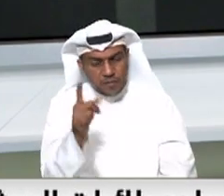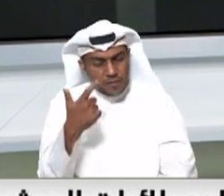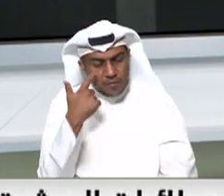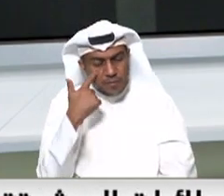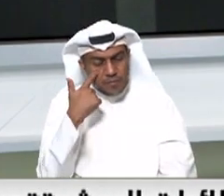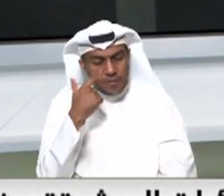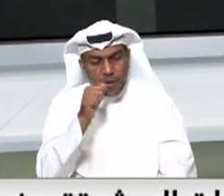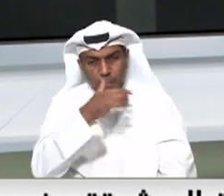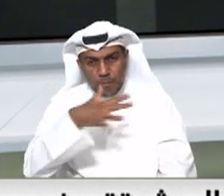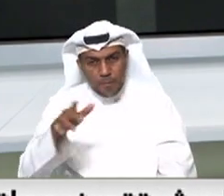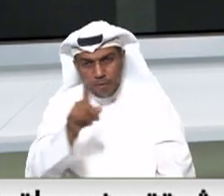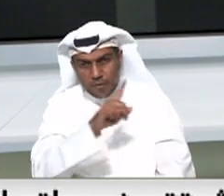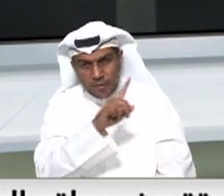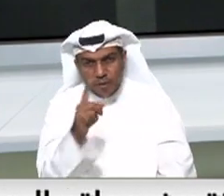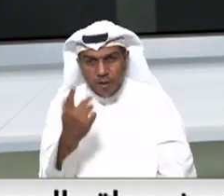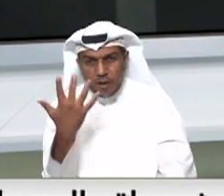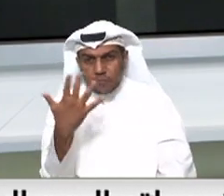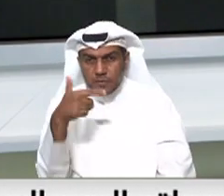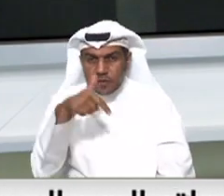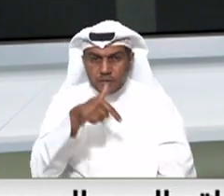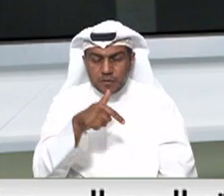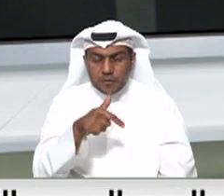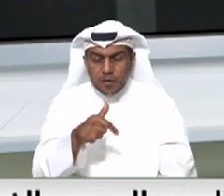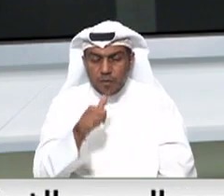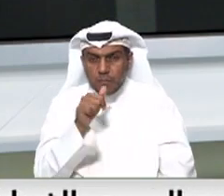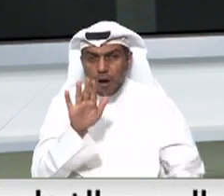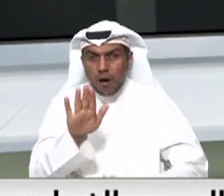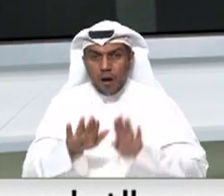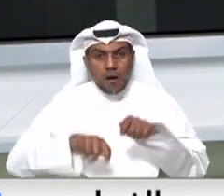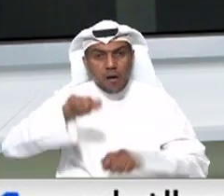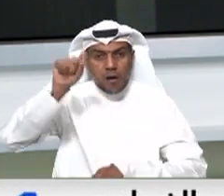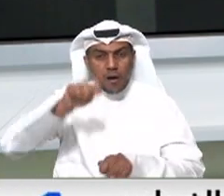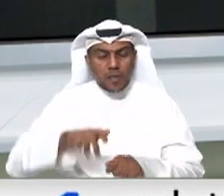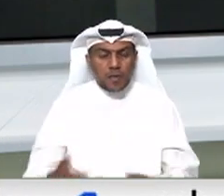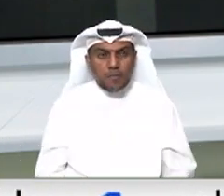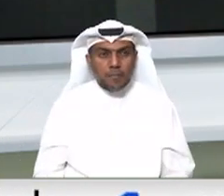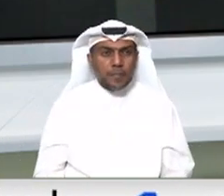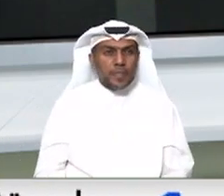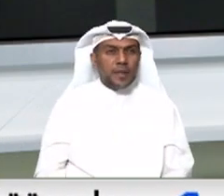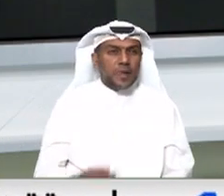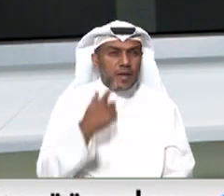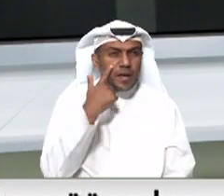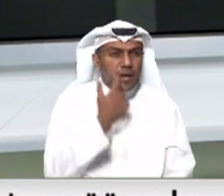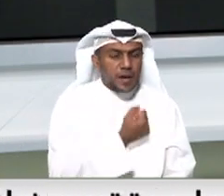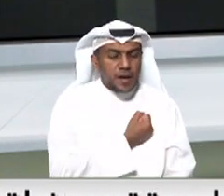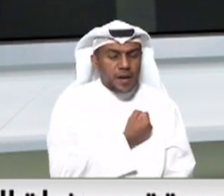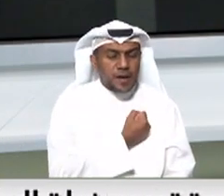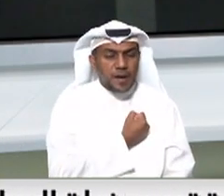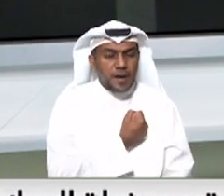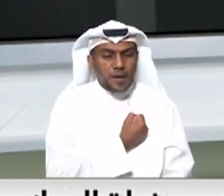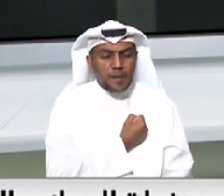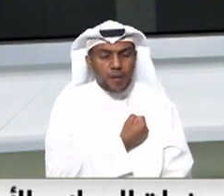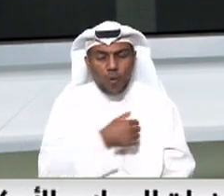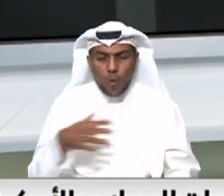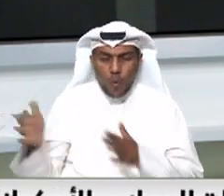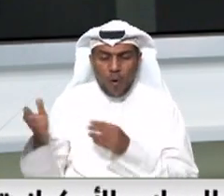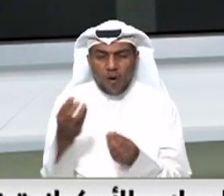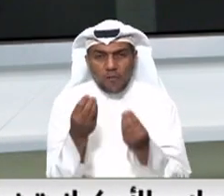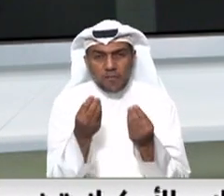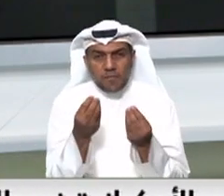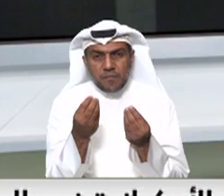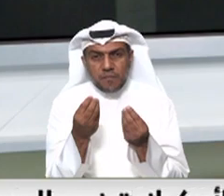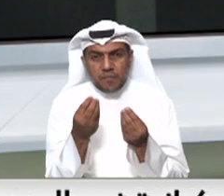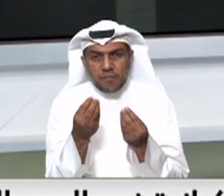يصل الى خمسه وسته قدم ايضا يوم الاربعاء باذن الله الرياح الشمال الغربيه راح تستمر ويانا راح تكون خفيفه الى معتدله السرعه